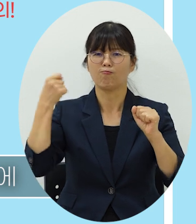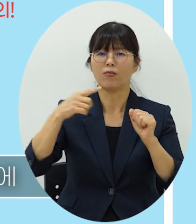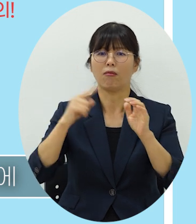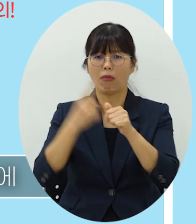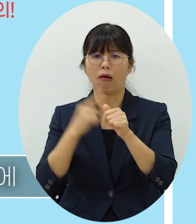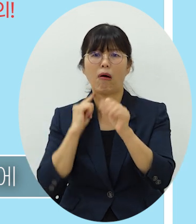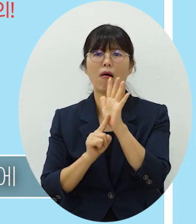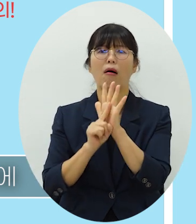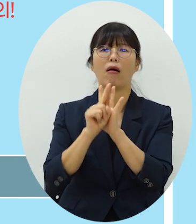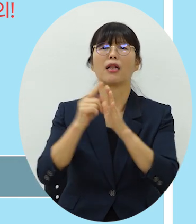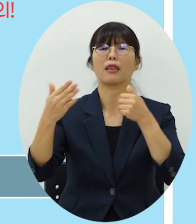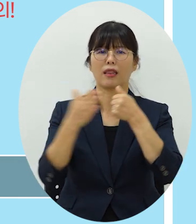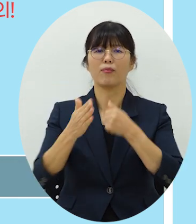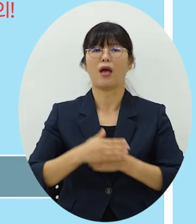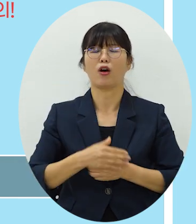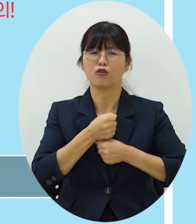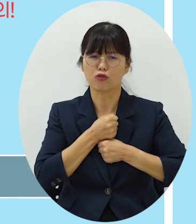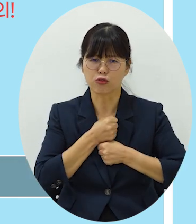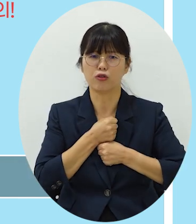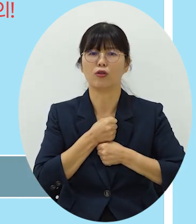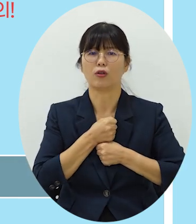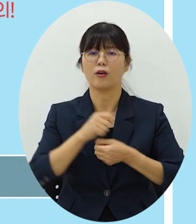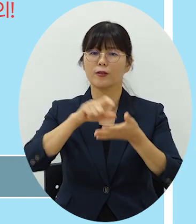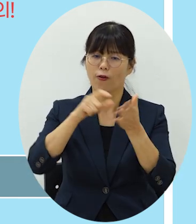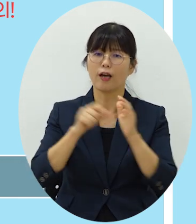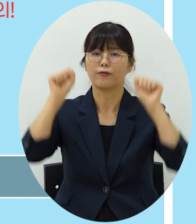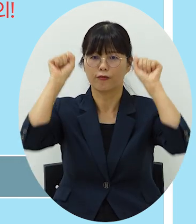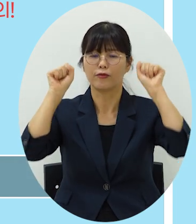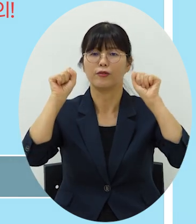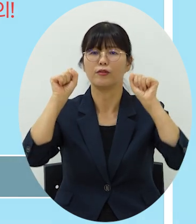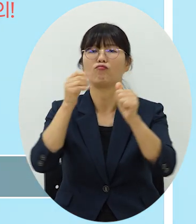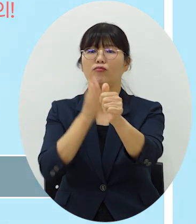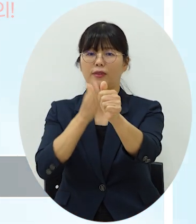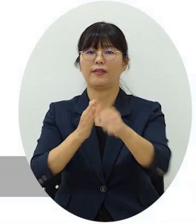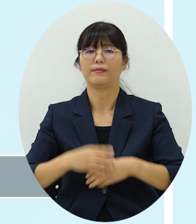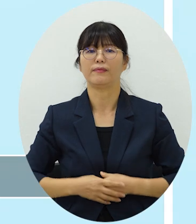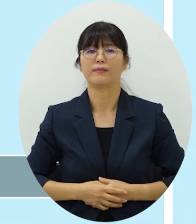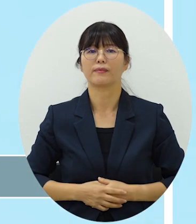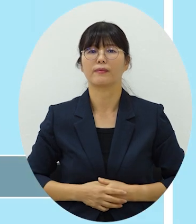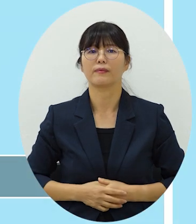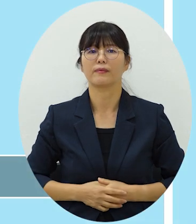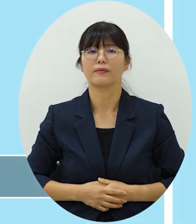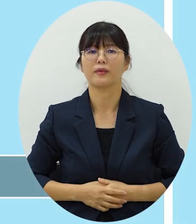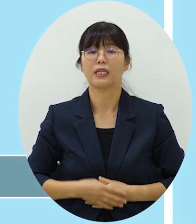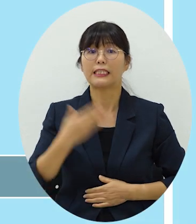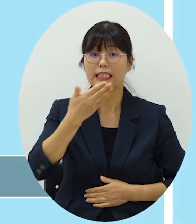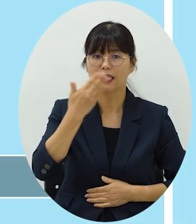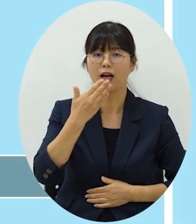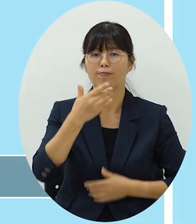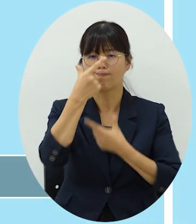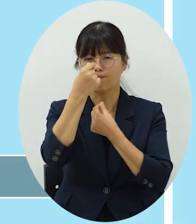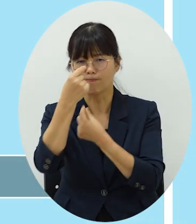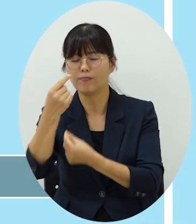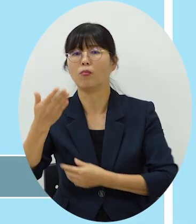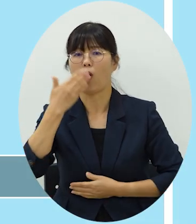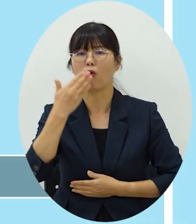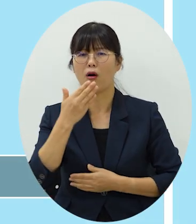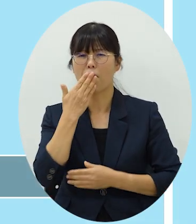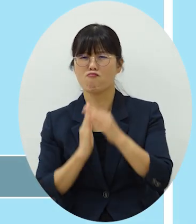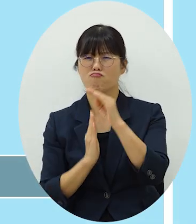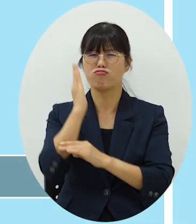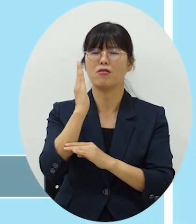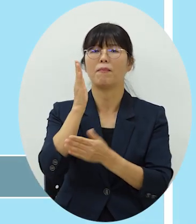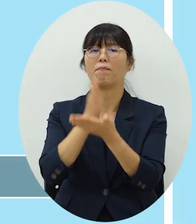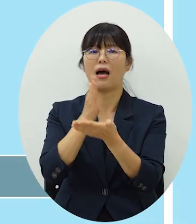혈압을 상승시키기 때문에 주의해야 하므로 적절한 운동을 권장합니다. 식사는 규칙적으로 하고